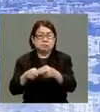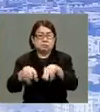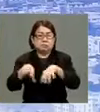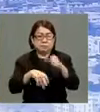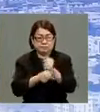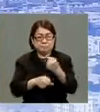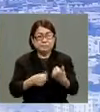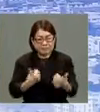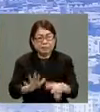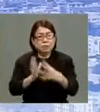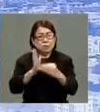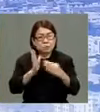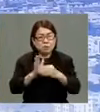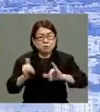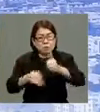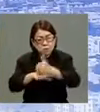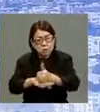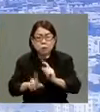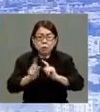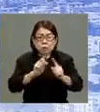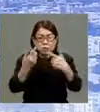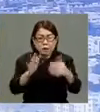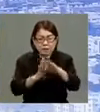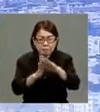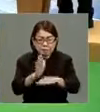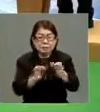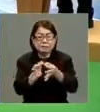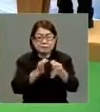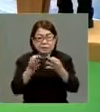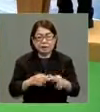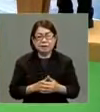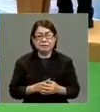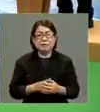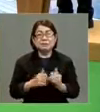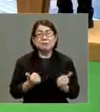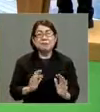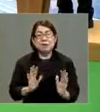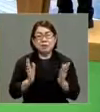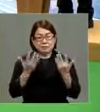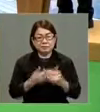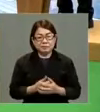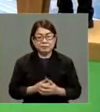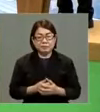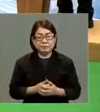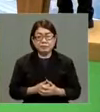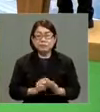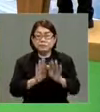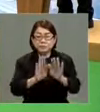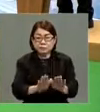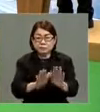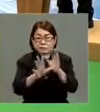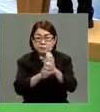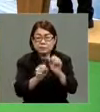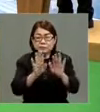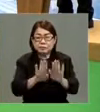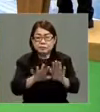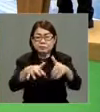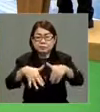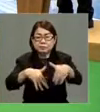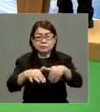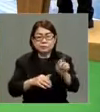รมผู้ประกอบการหรือได้พูดคุยกับผู้ประกอบการไปแล้วครับ ครับสำหรับประเด็นคำถามเพิ่มเติมไม่มีแล้วนะครับสุดท้ายท่านคุณหมอพลวัตจะมีอะไรทิ้งท้าย